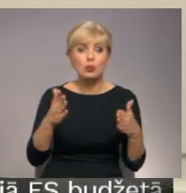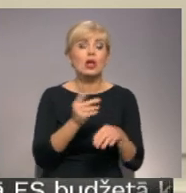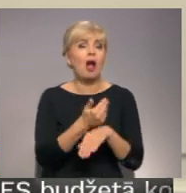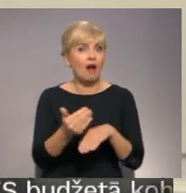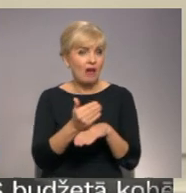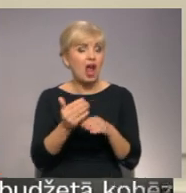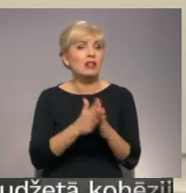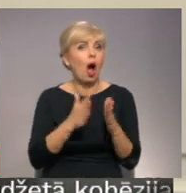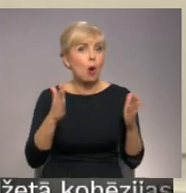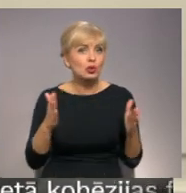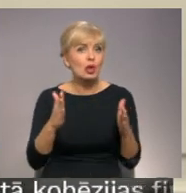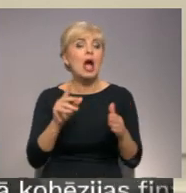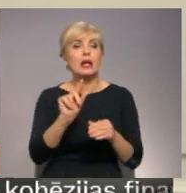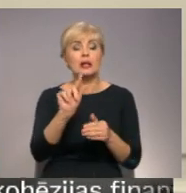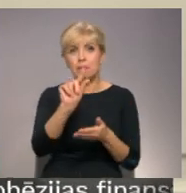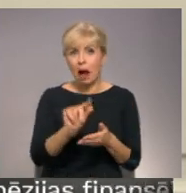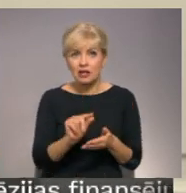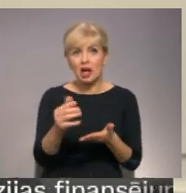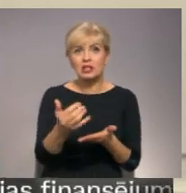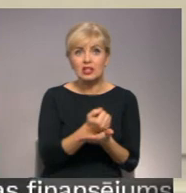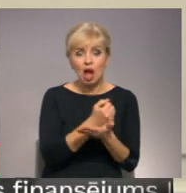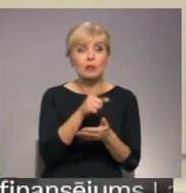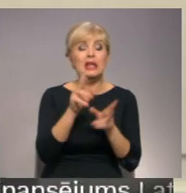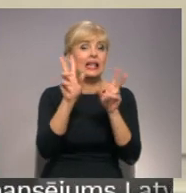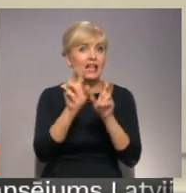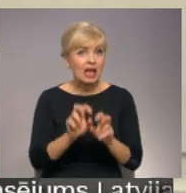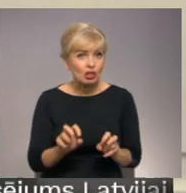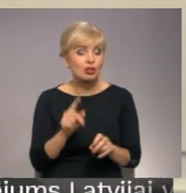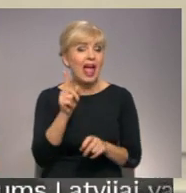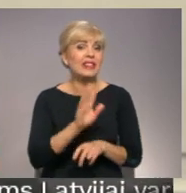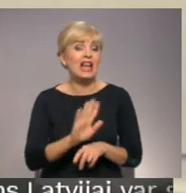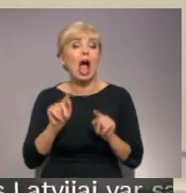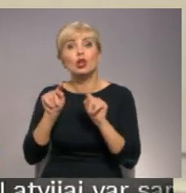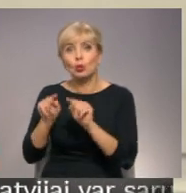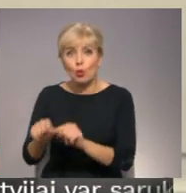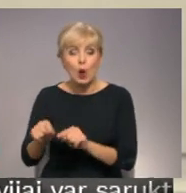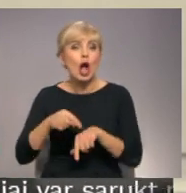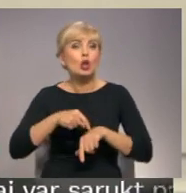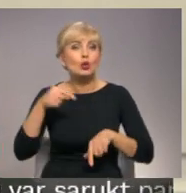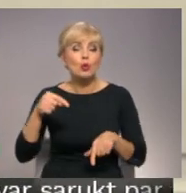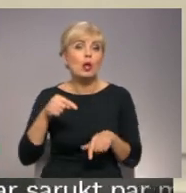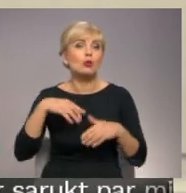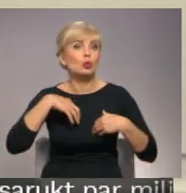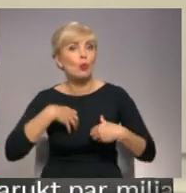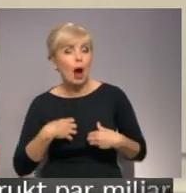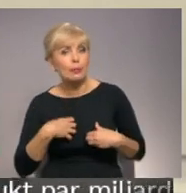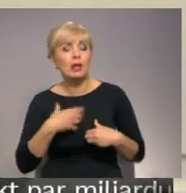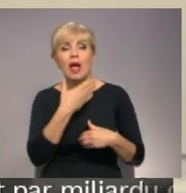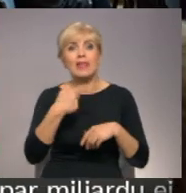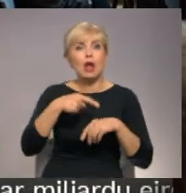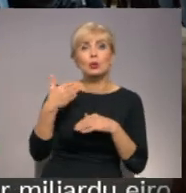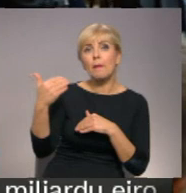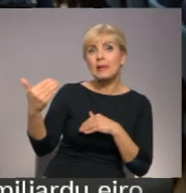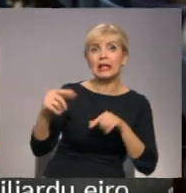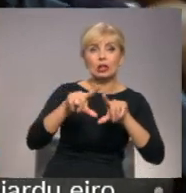padaudz, ja, ka viņiem ir zemāks sasniegumi šajos PISA testos, un taču ne tikai tur, ja, un ka viņi jūtās nomākti, ka viņi nejūt piederību